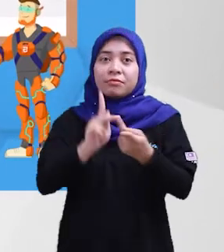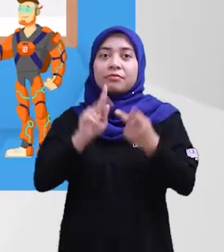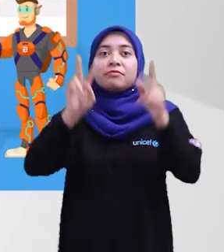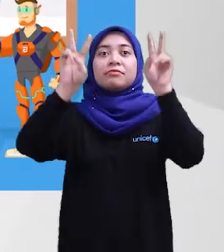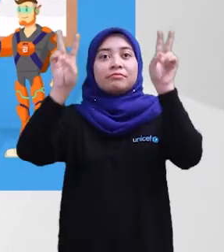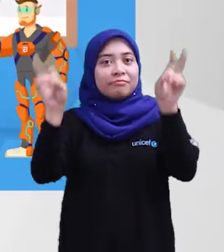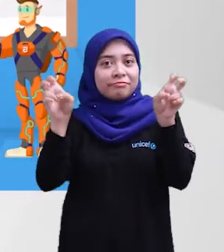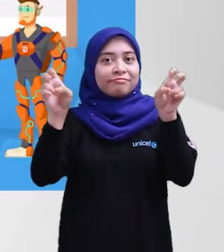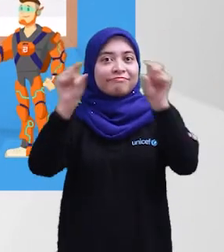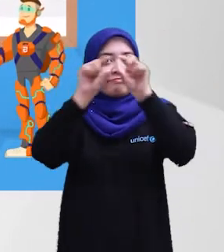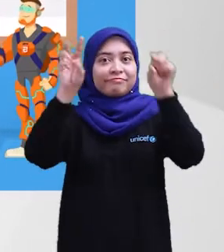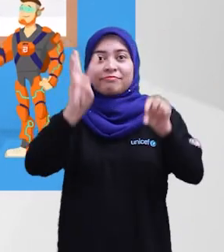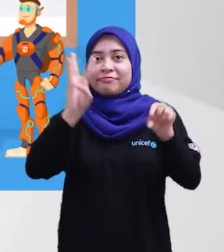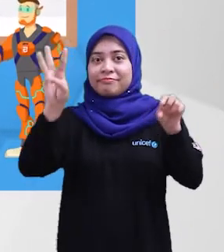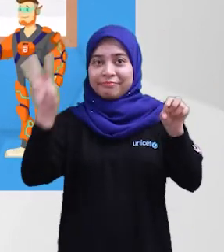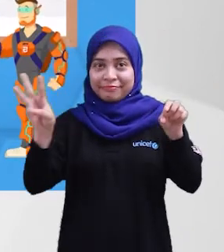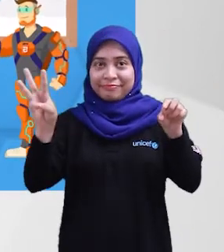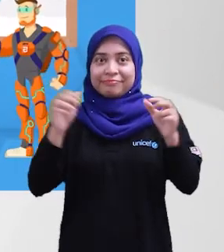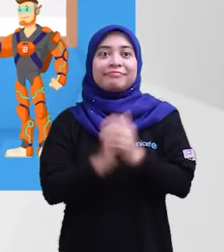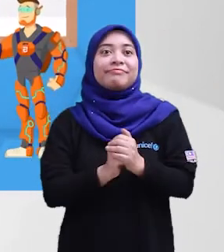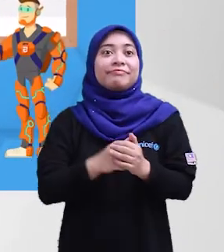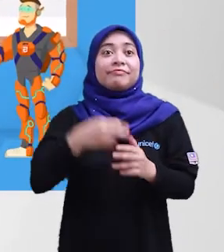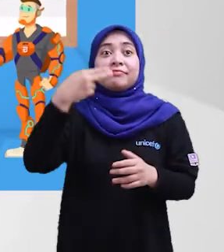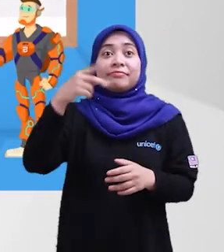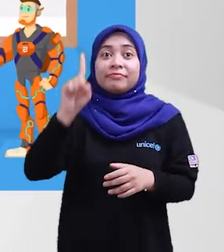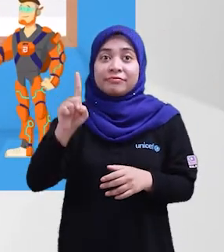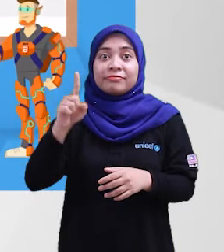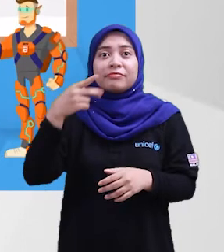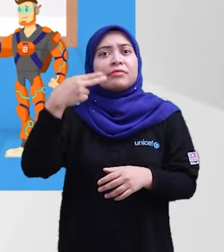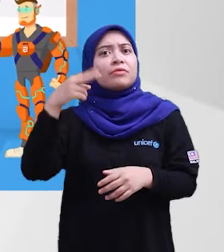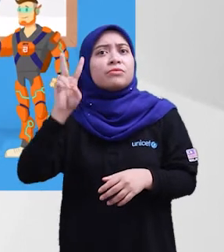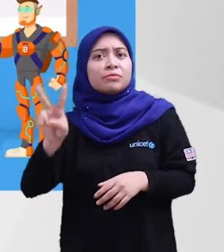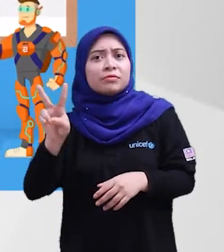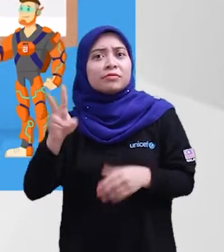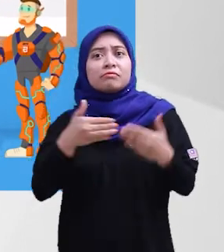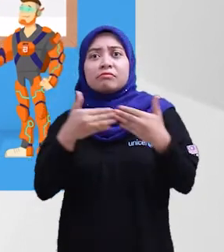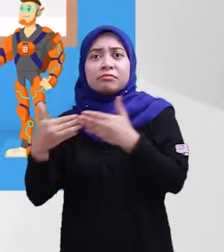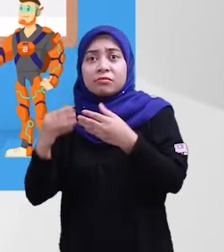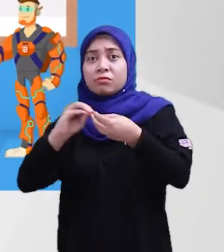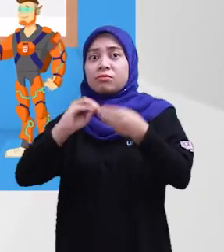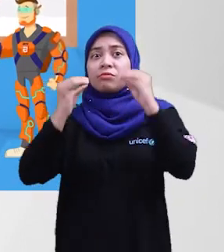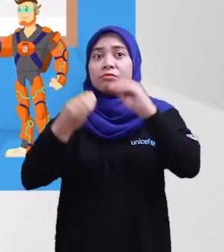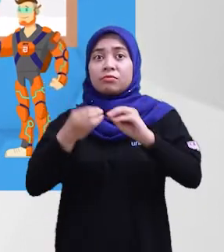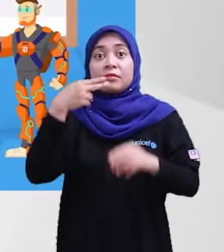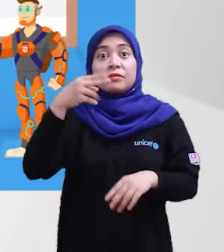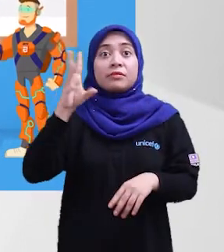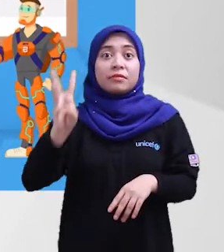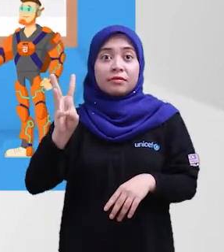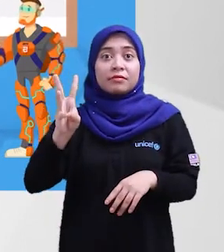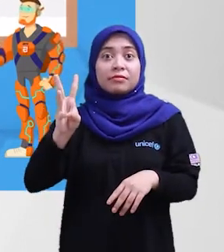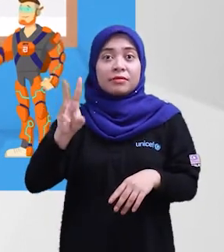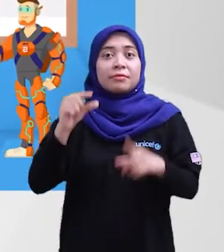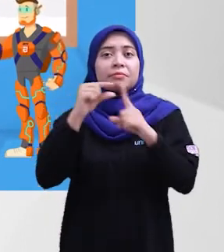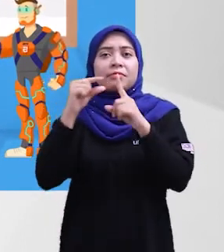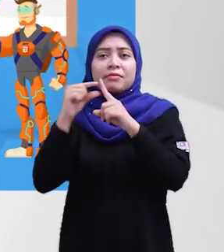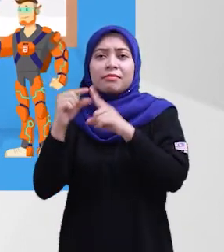sesuai dijadikan tajuk utama artikel dalam laman web. H1 paling besar, H2 dan seterusnya sehingga ke nombor H6